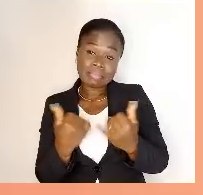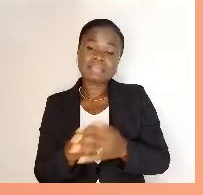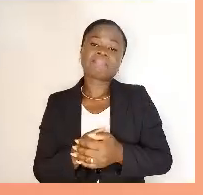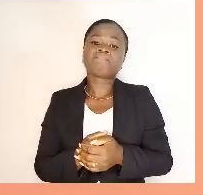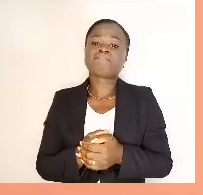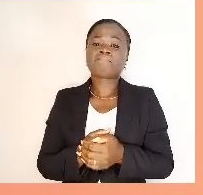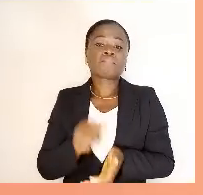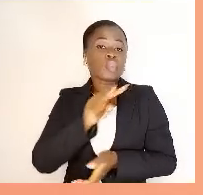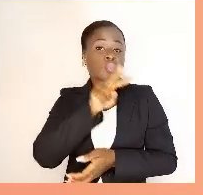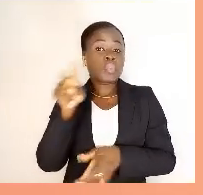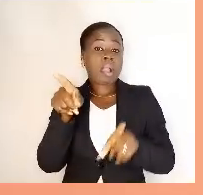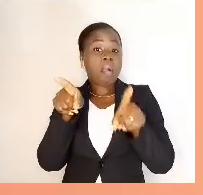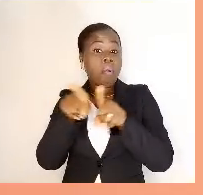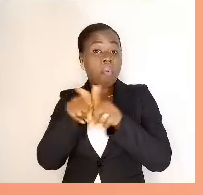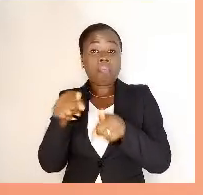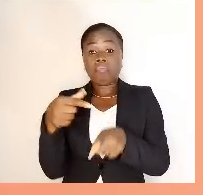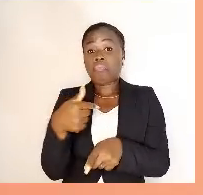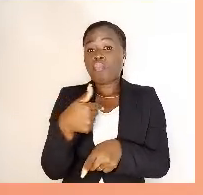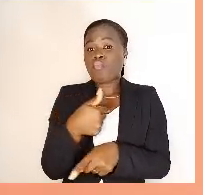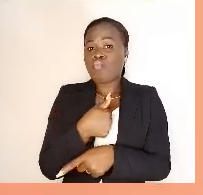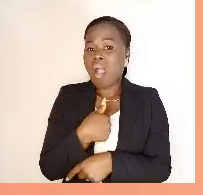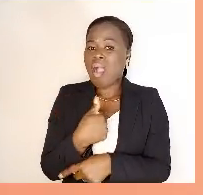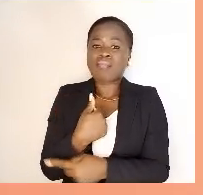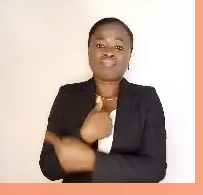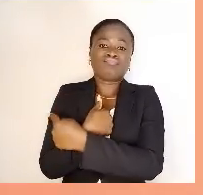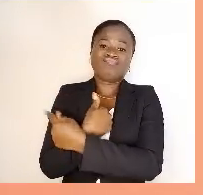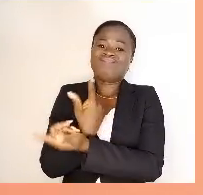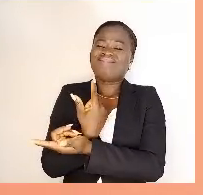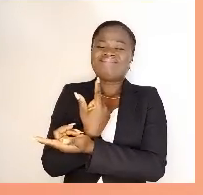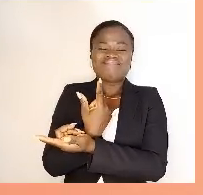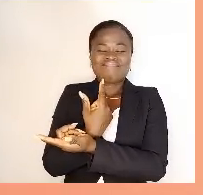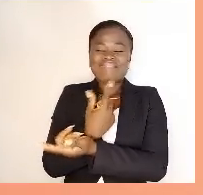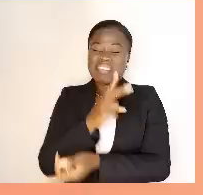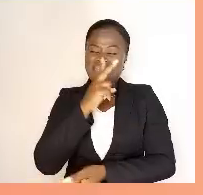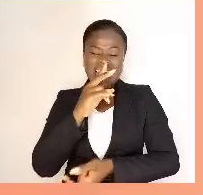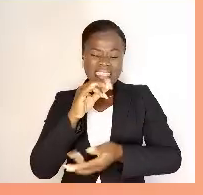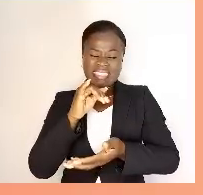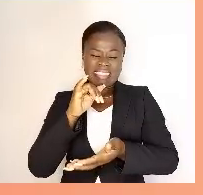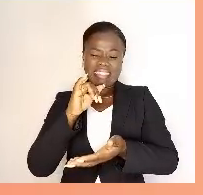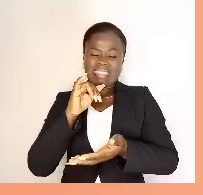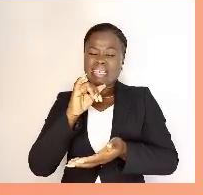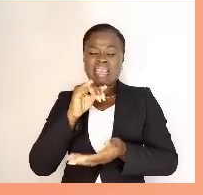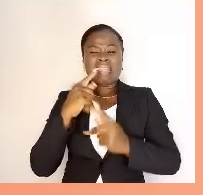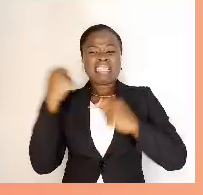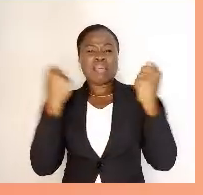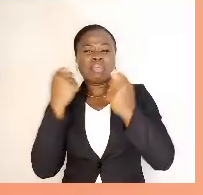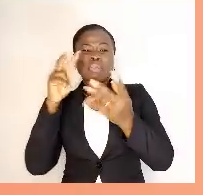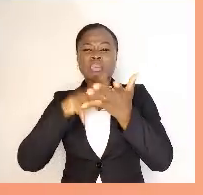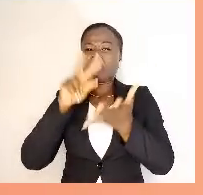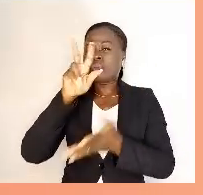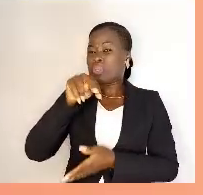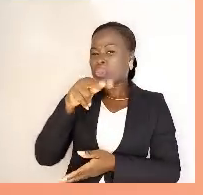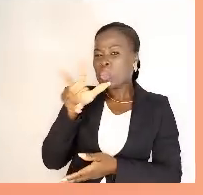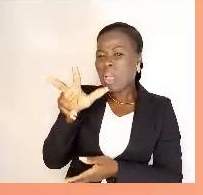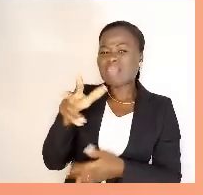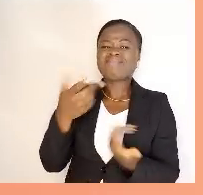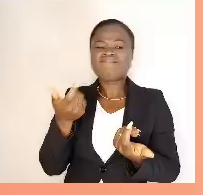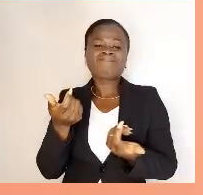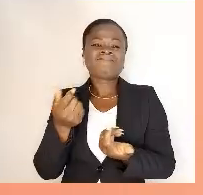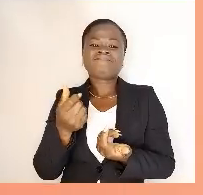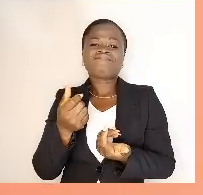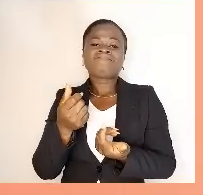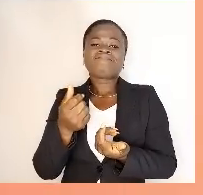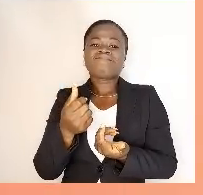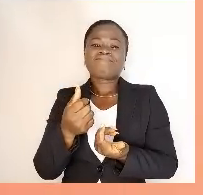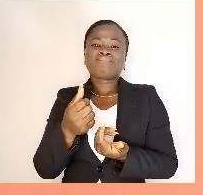miennes. Vous comme moi, nous n'étions pas cette année dans le même état d'esprit par